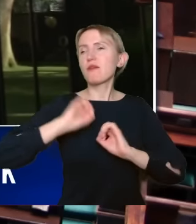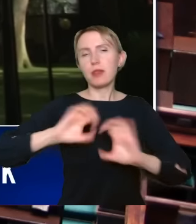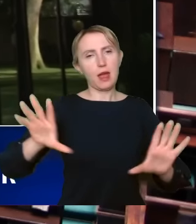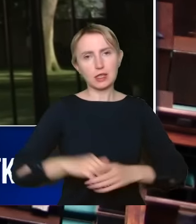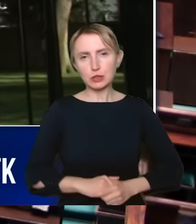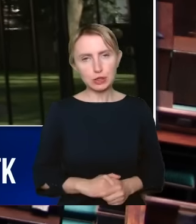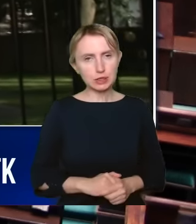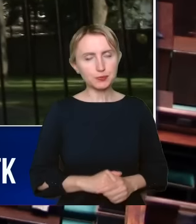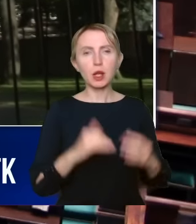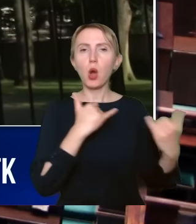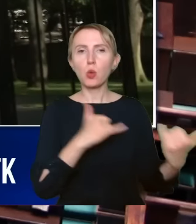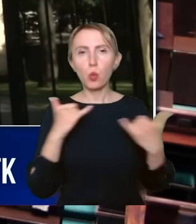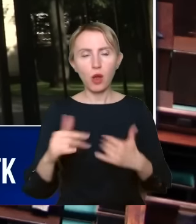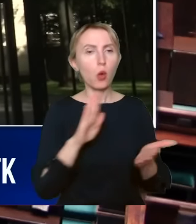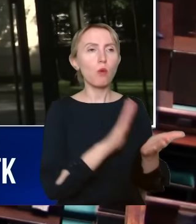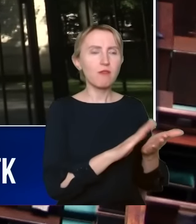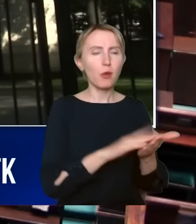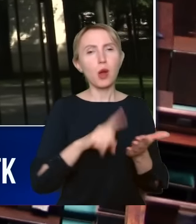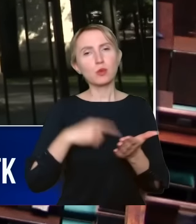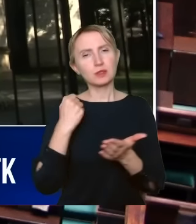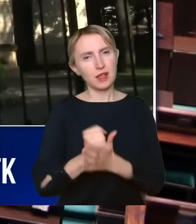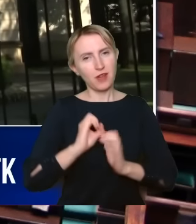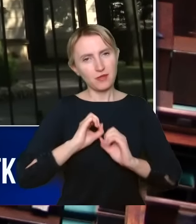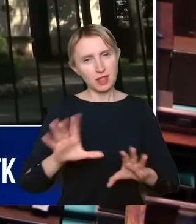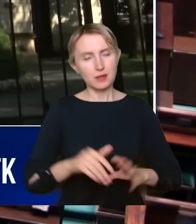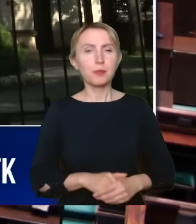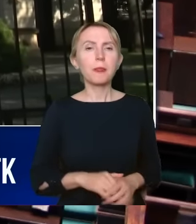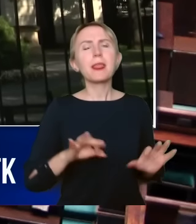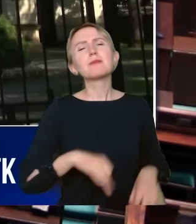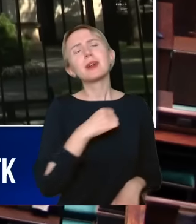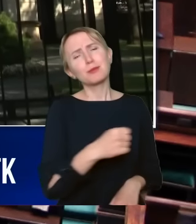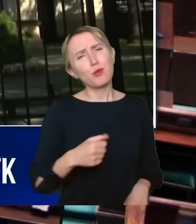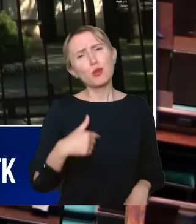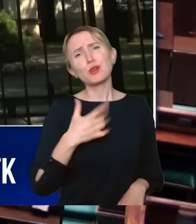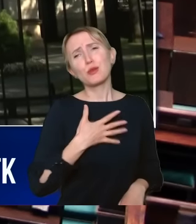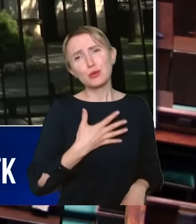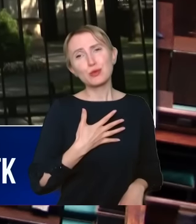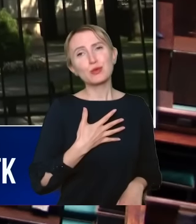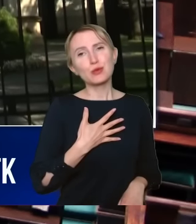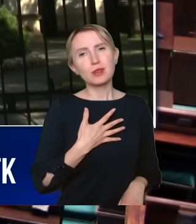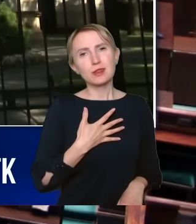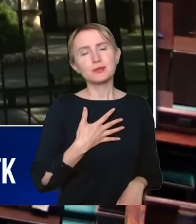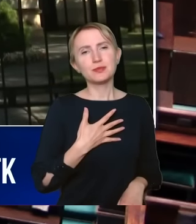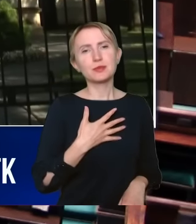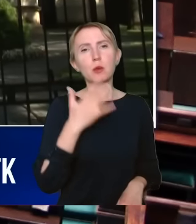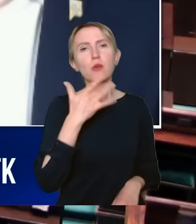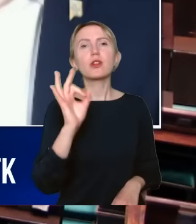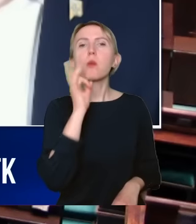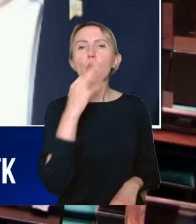wytłumaczę, jaka jest różnica między uchwałą a ustawą. Chociaż pan poseł, przypuszczam, powołuje się na swój młody